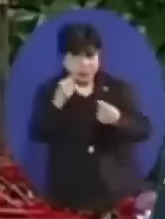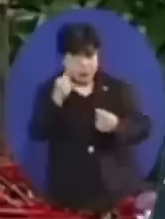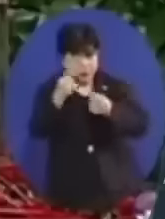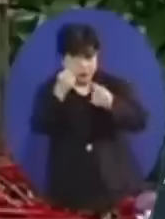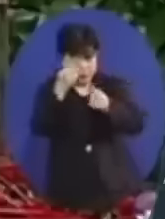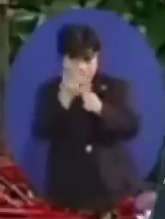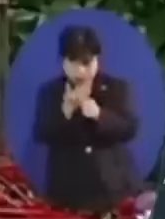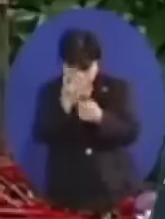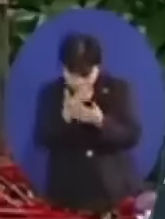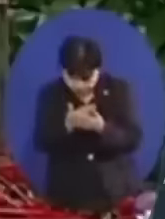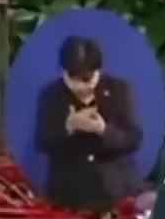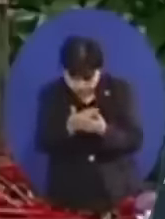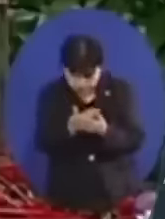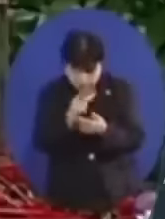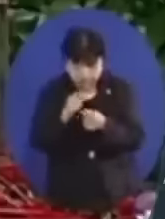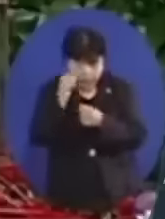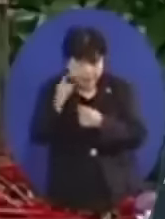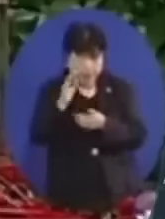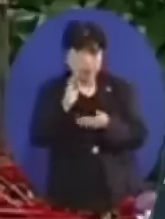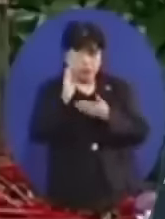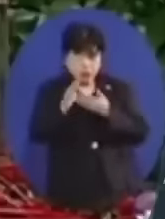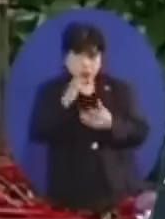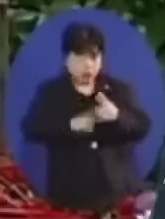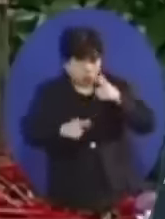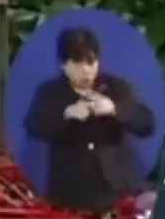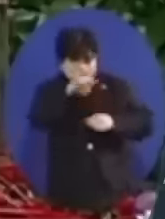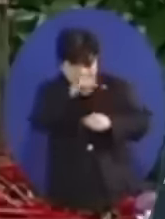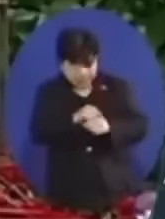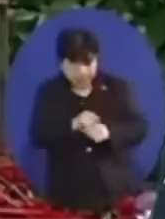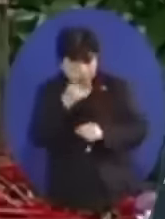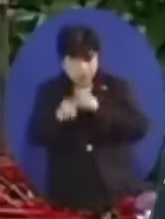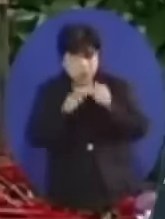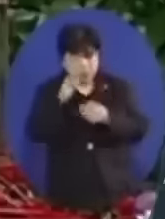하소서. 다음 달은 금번 달보다 명예는 금년보다